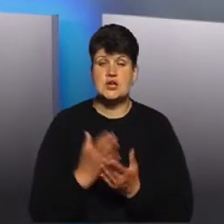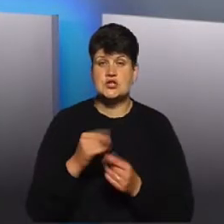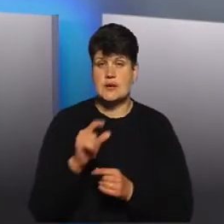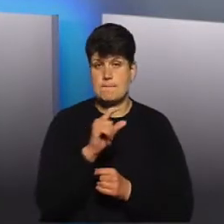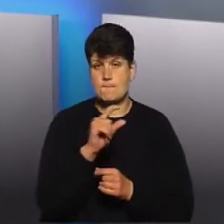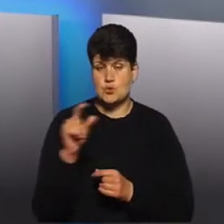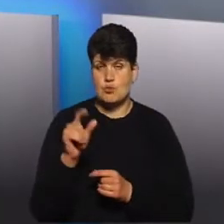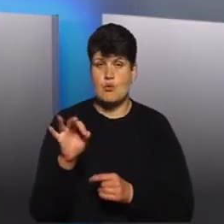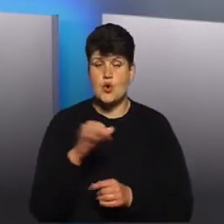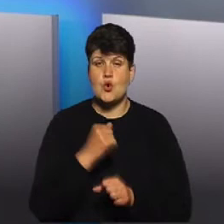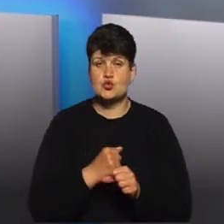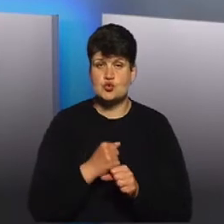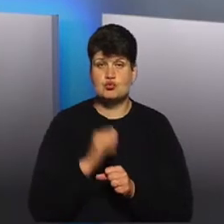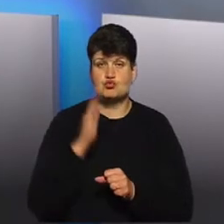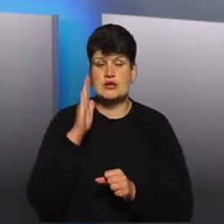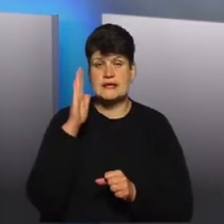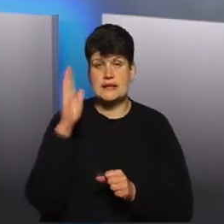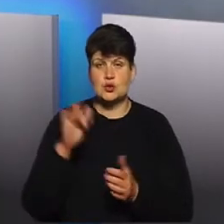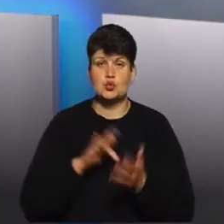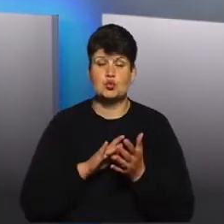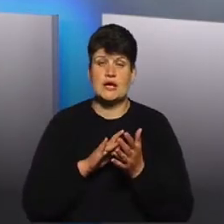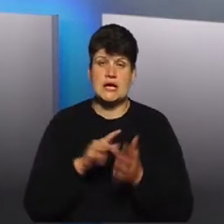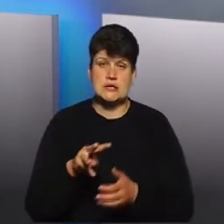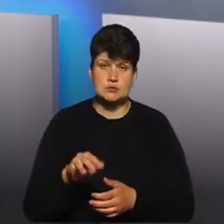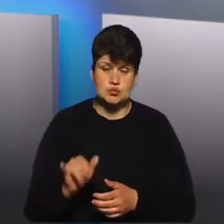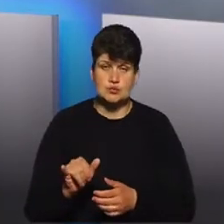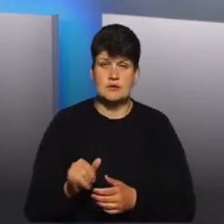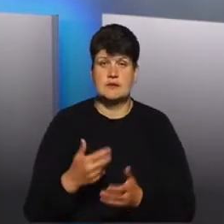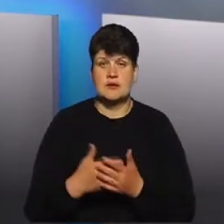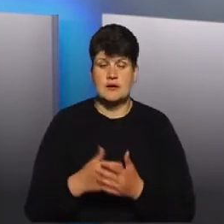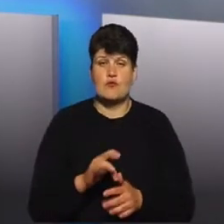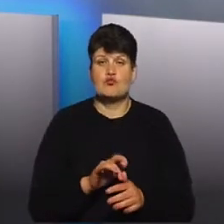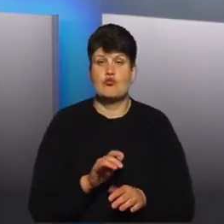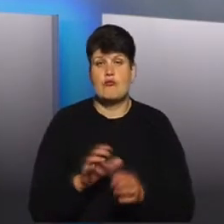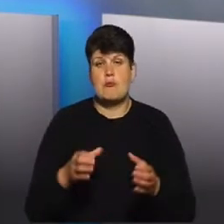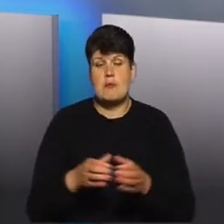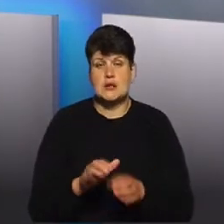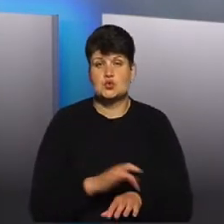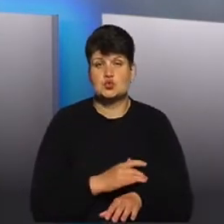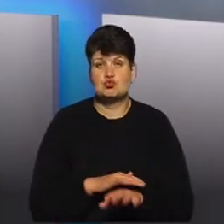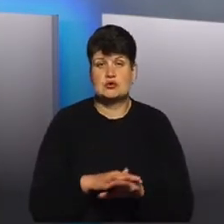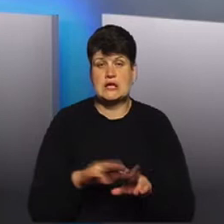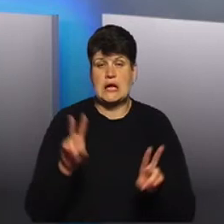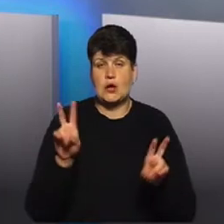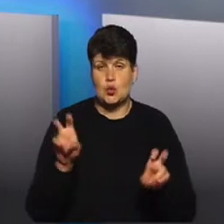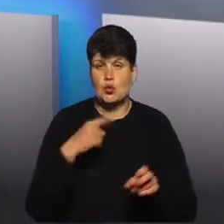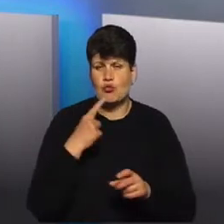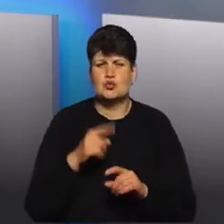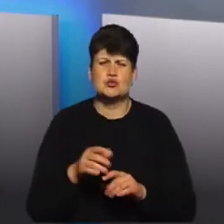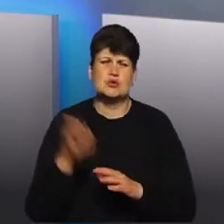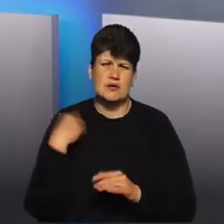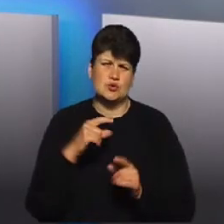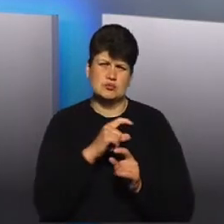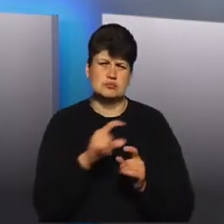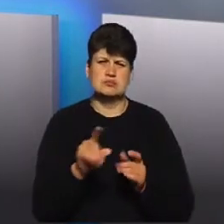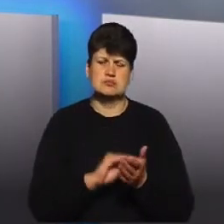туризму. Зокрема, от в партії «Слуг народу» кажуть, що це пункт, який до того він теж був, бо були якісь постійні якісь